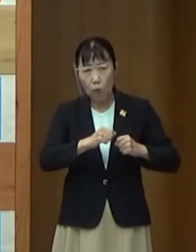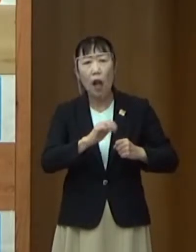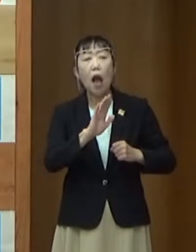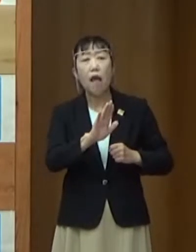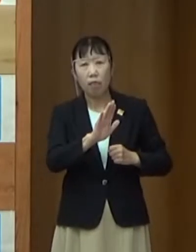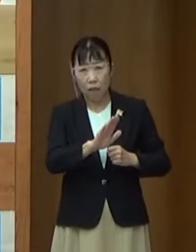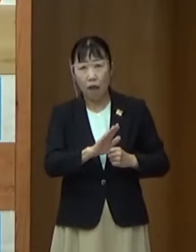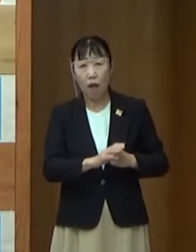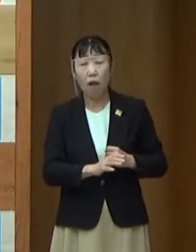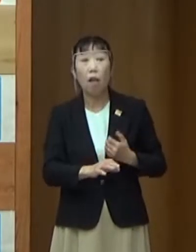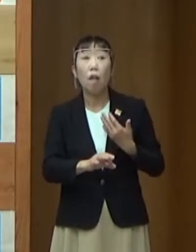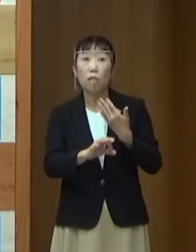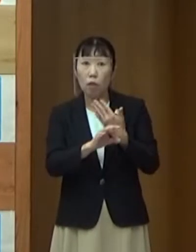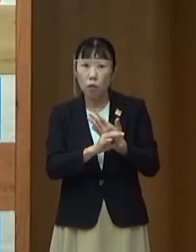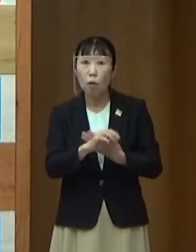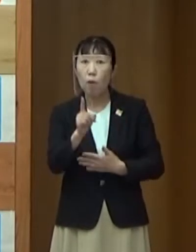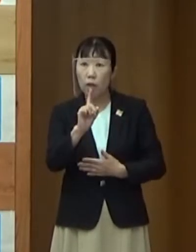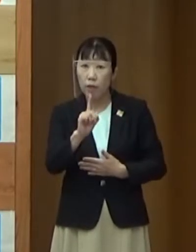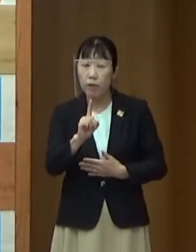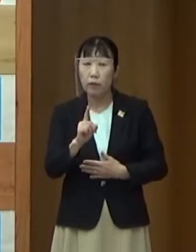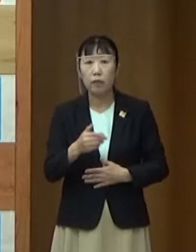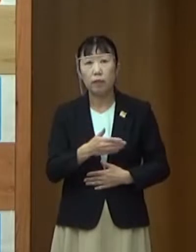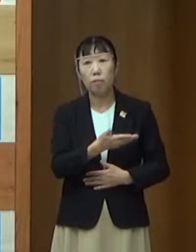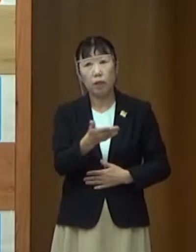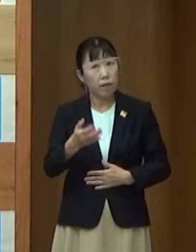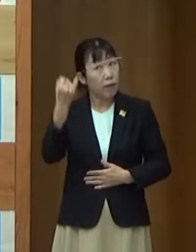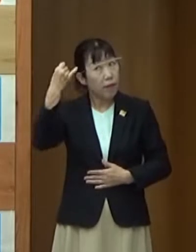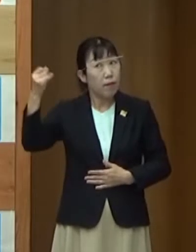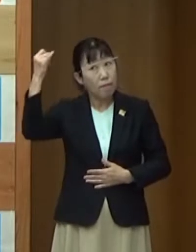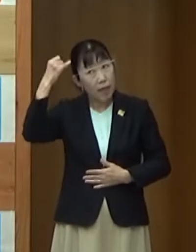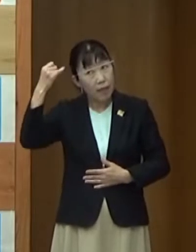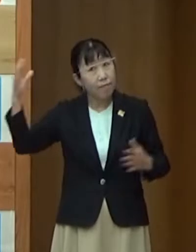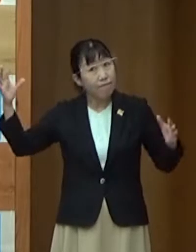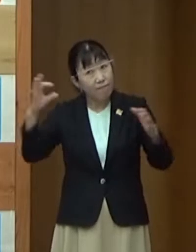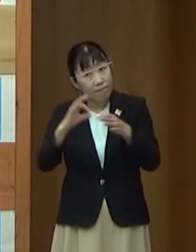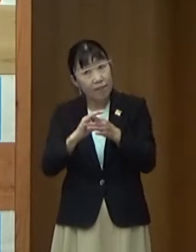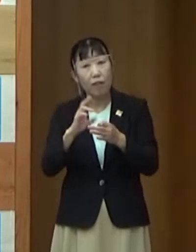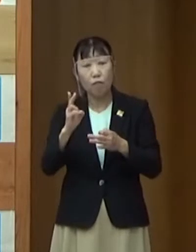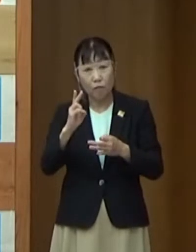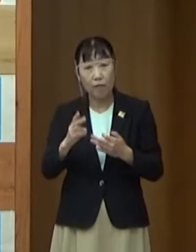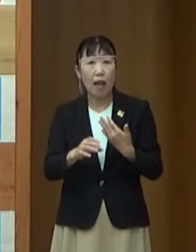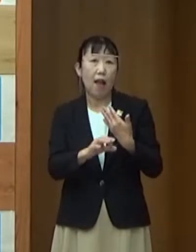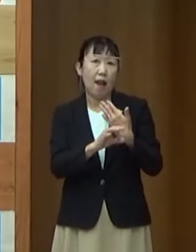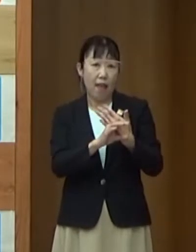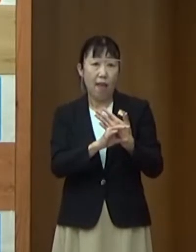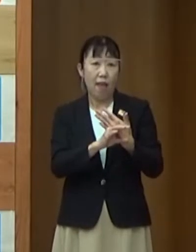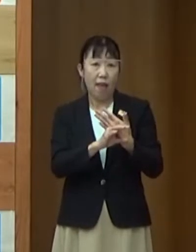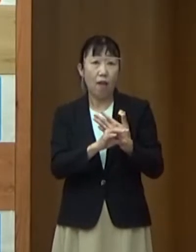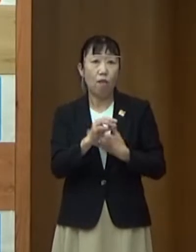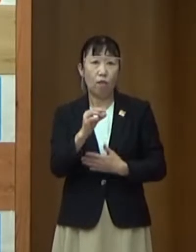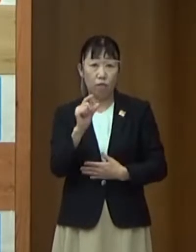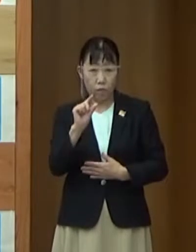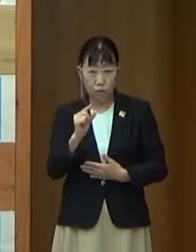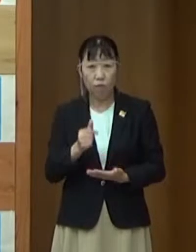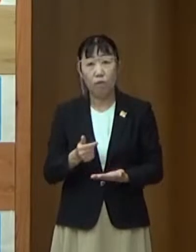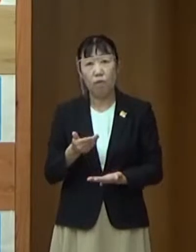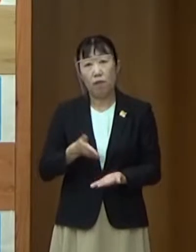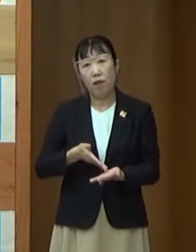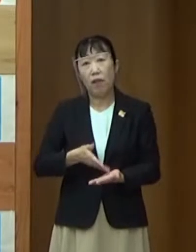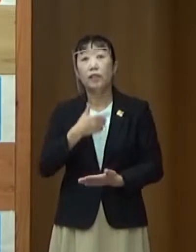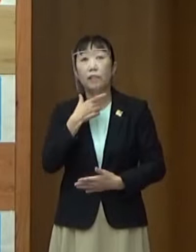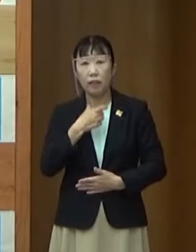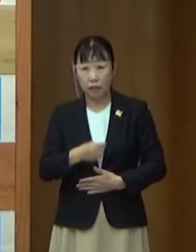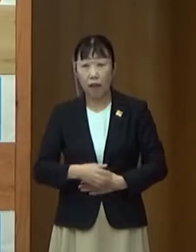。具体的に、皆さんがイメージしやすいように、具体的な感染事例、まあ、少しご紹介したいと思います